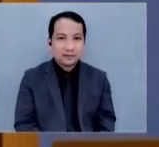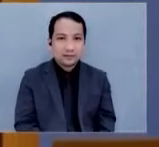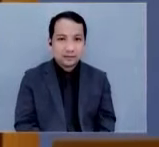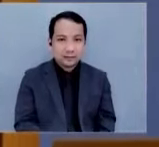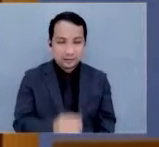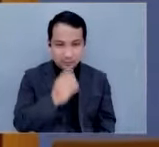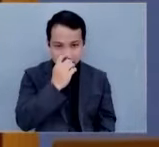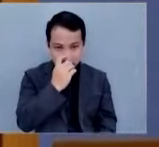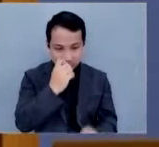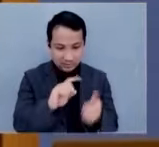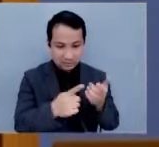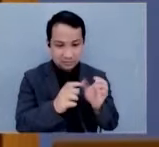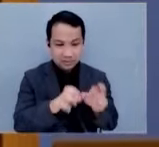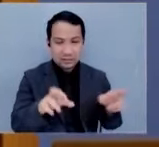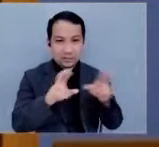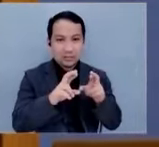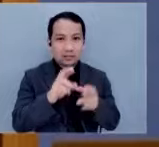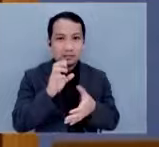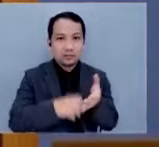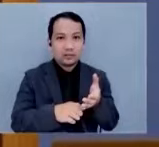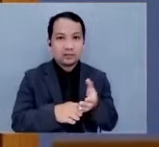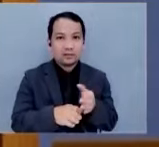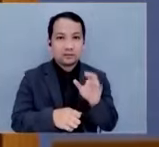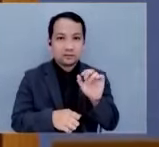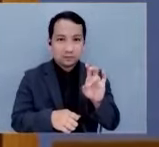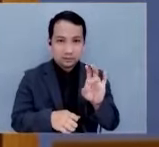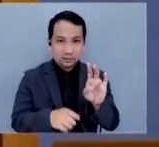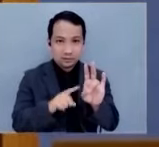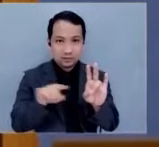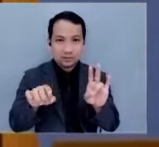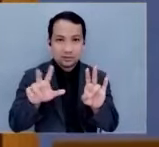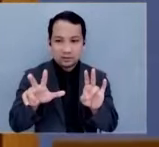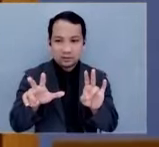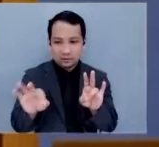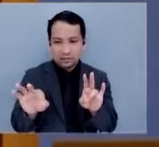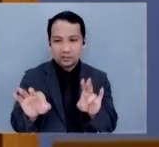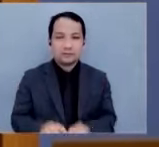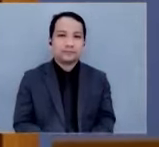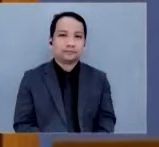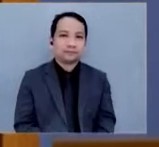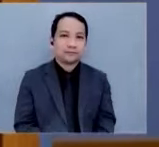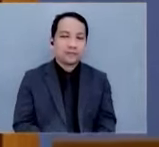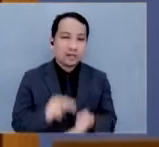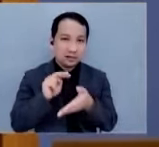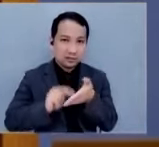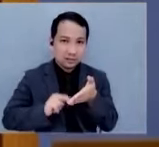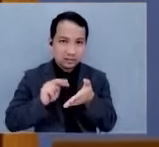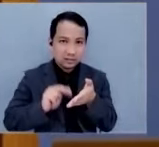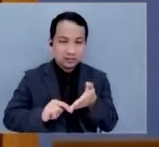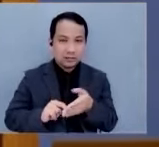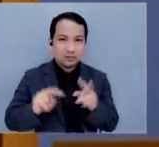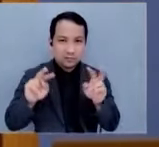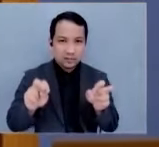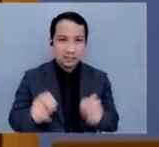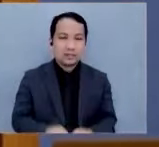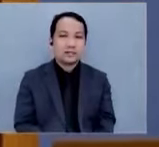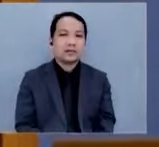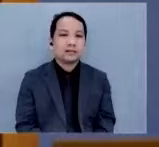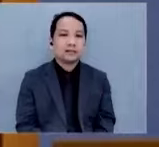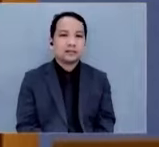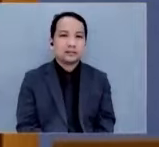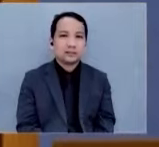1 Corinthians chapter 7, verse 39, which reads, and I quote, "A